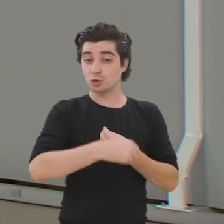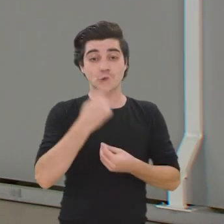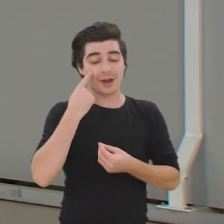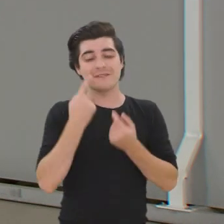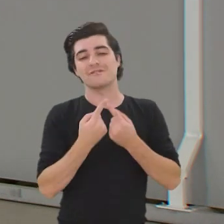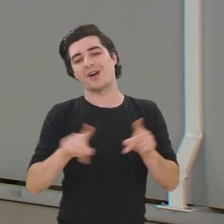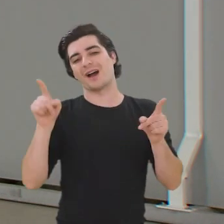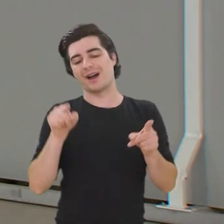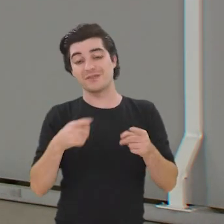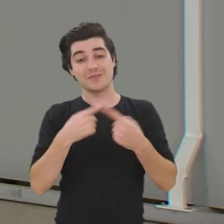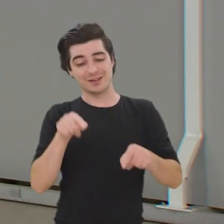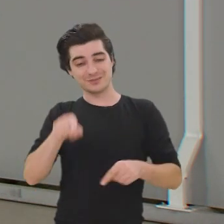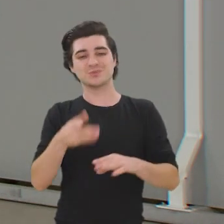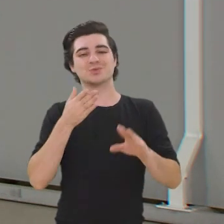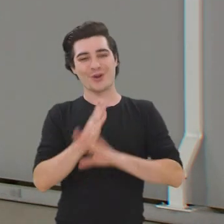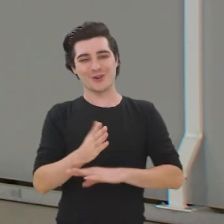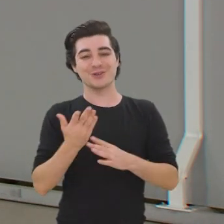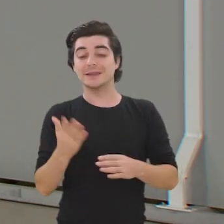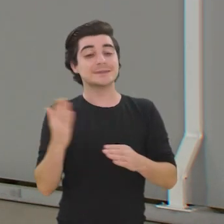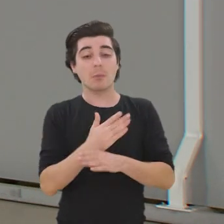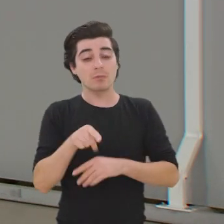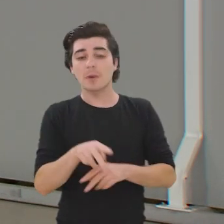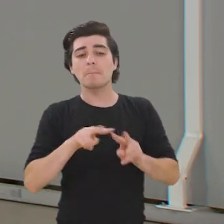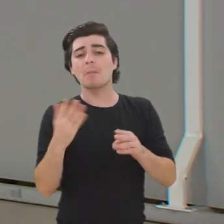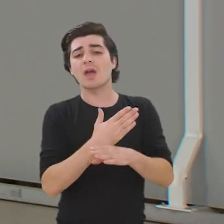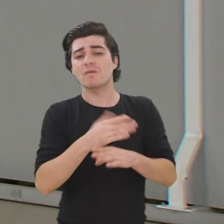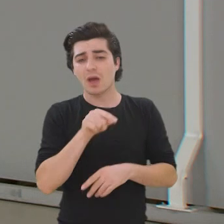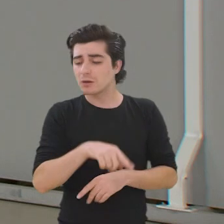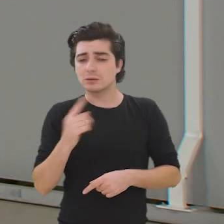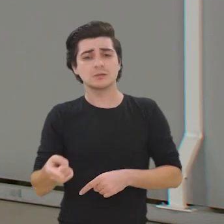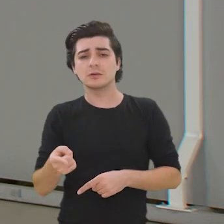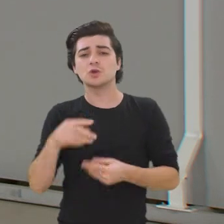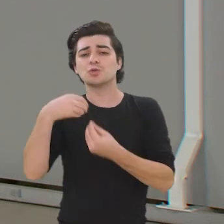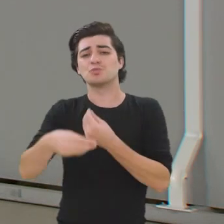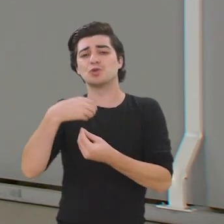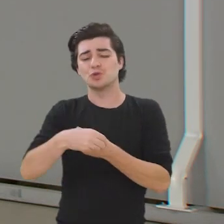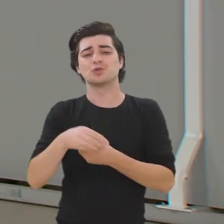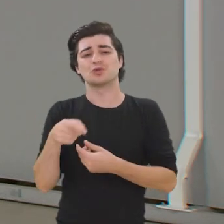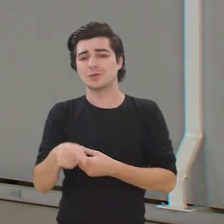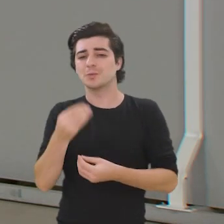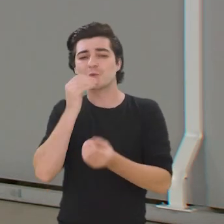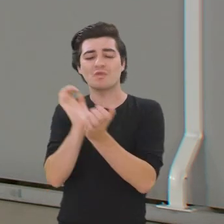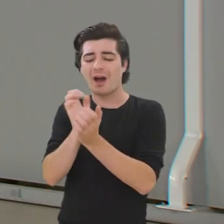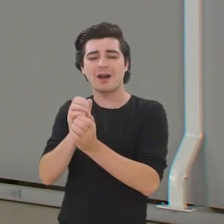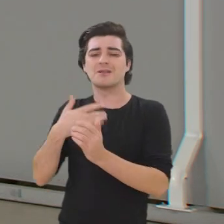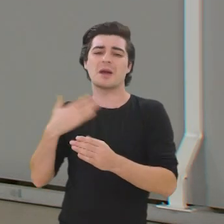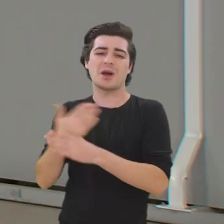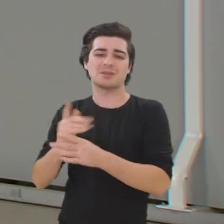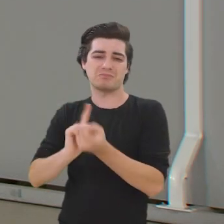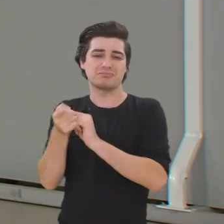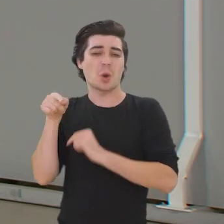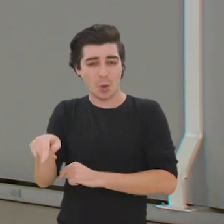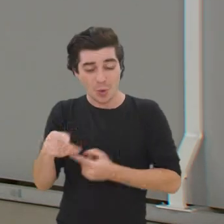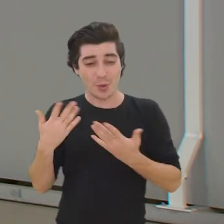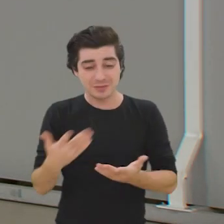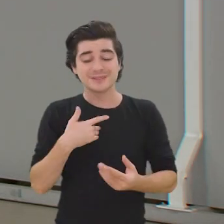farklı türde. Farklı olanı doğru gösterdik. Çünkü bunlar meyve, bu bir mutfak eşyası. Harika, bana